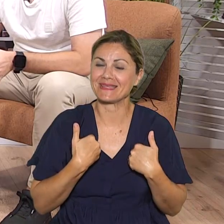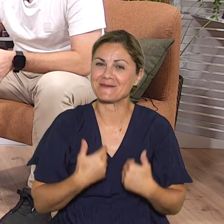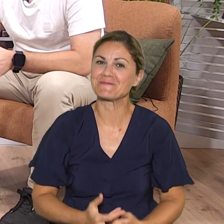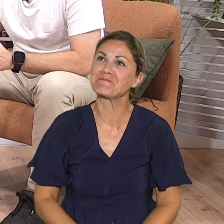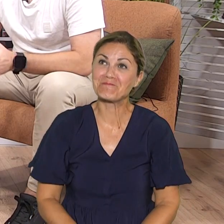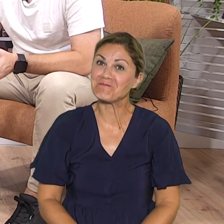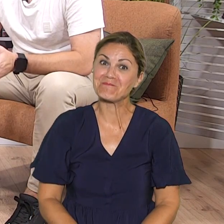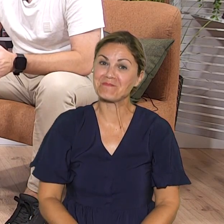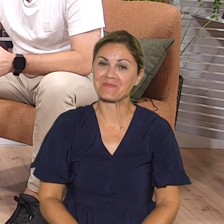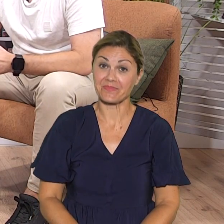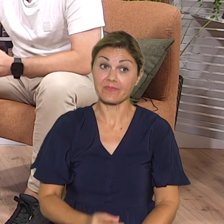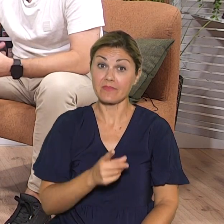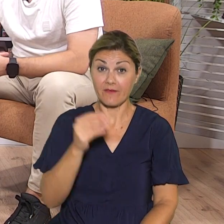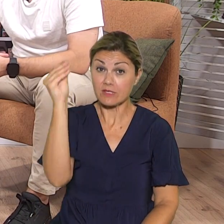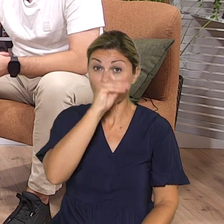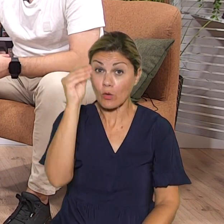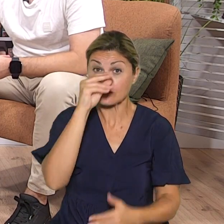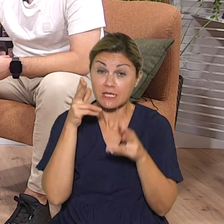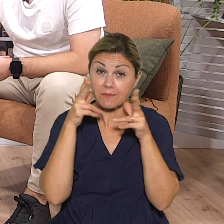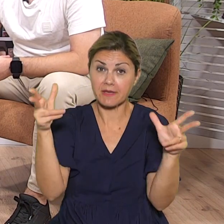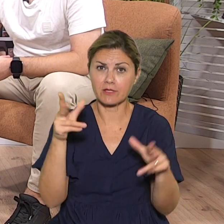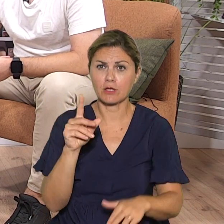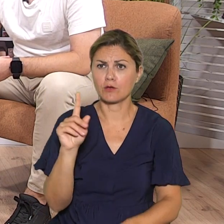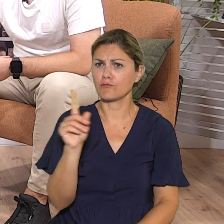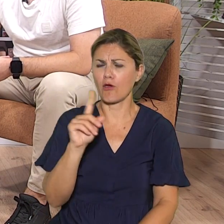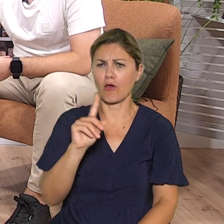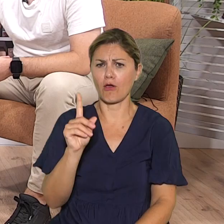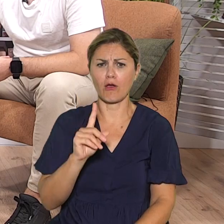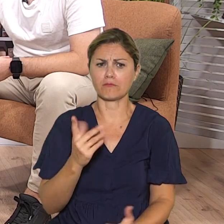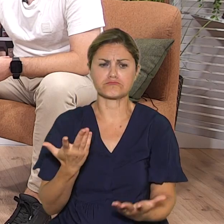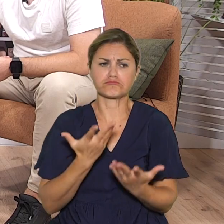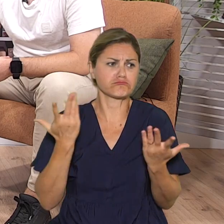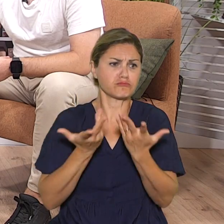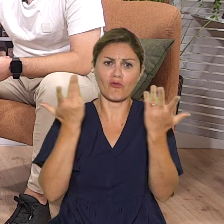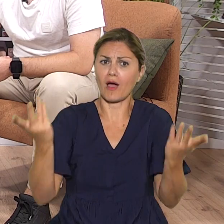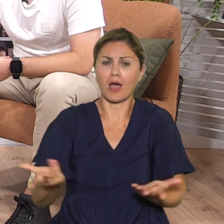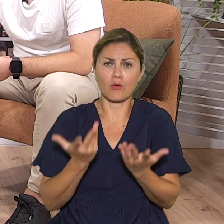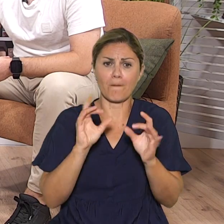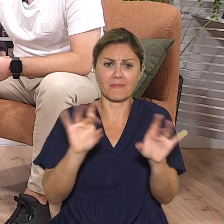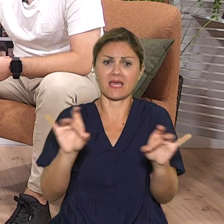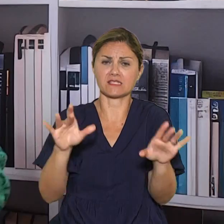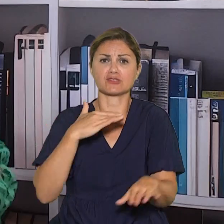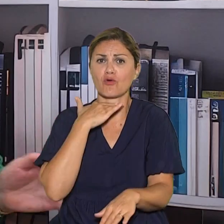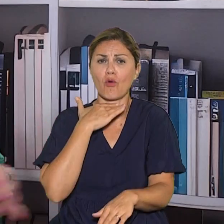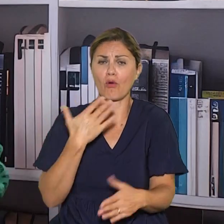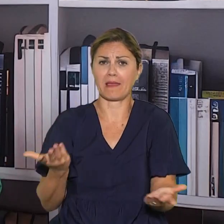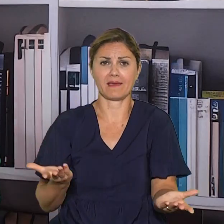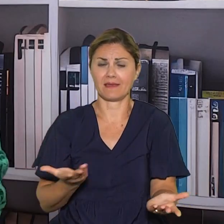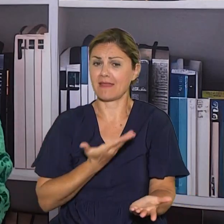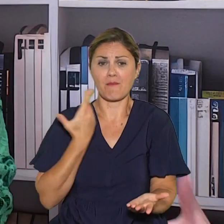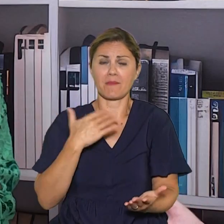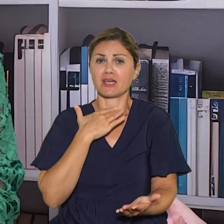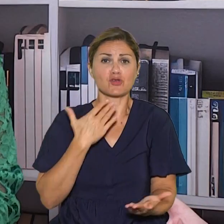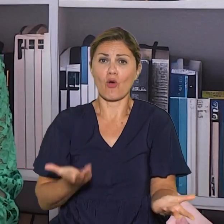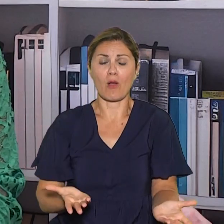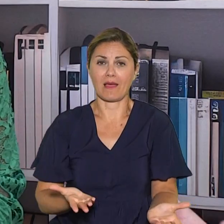se pjevanju ili ste također talentirani sam? A nisam, ja to spontano, kako bi rekla, ja sam amater. Da.